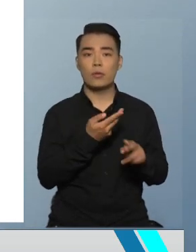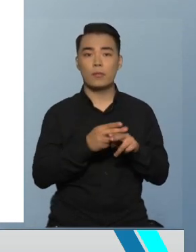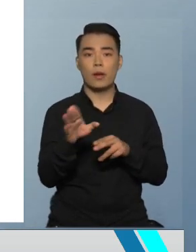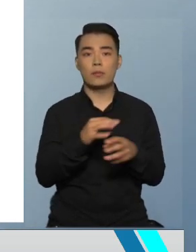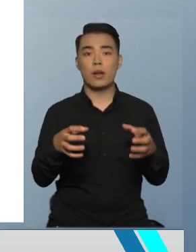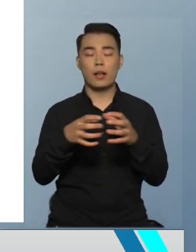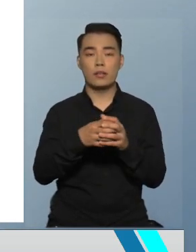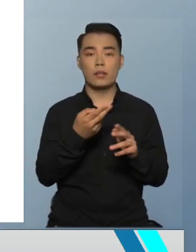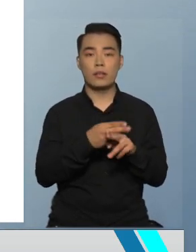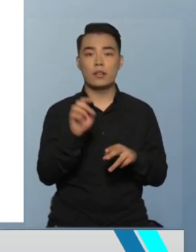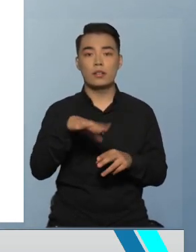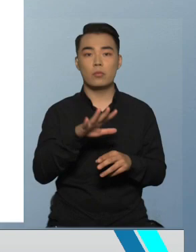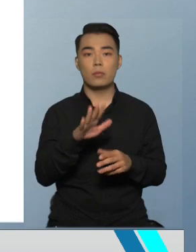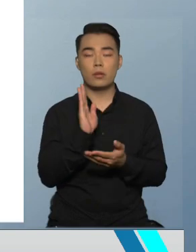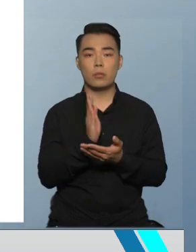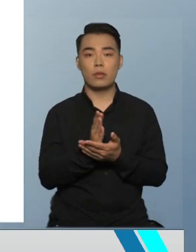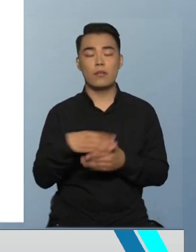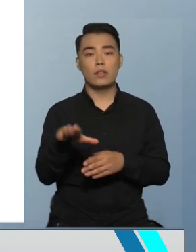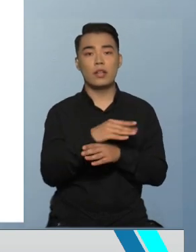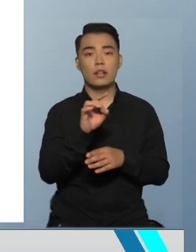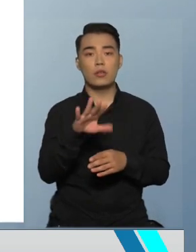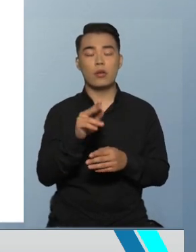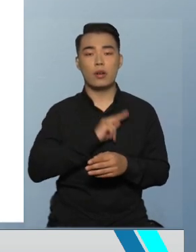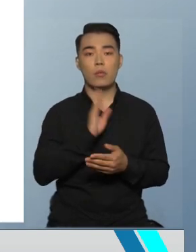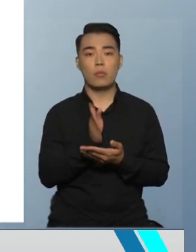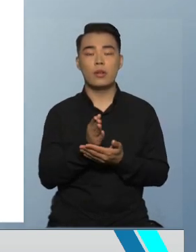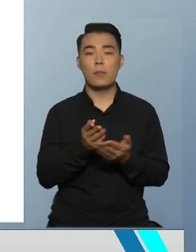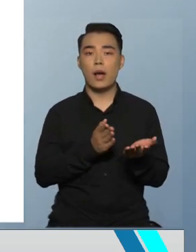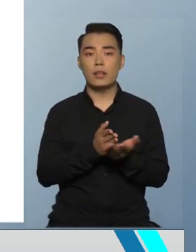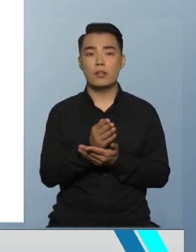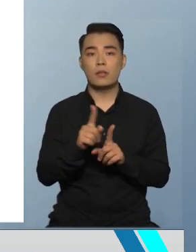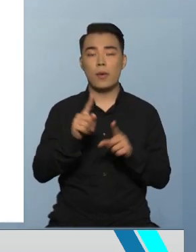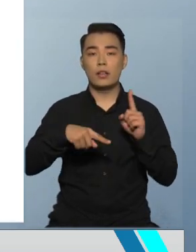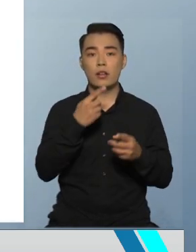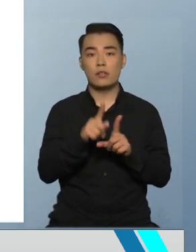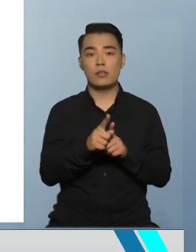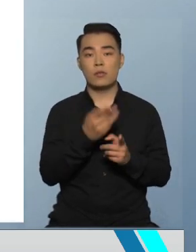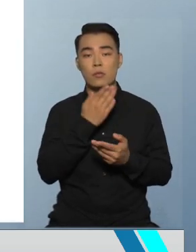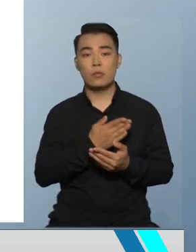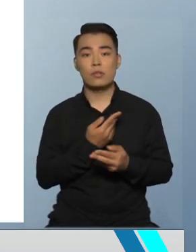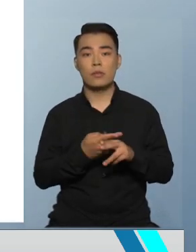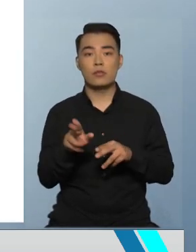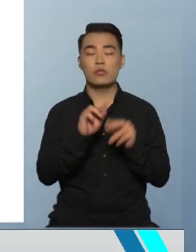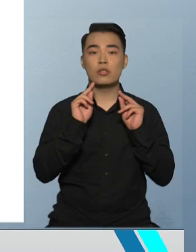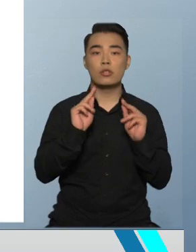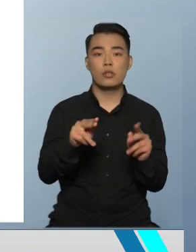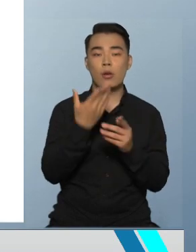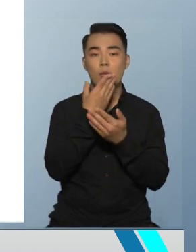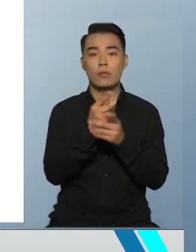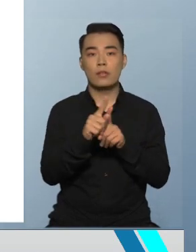подразделений вооруженных сил республики. Во всех регионах проведут патриотические мероприятия и чествование